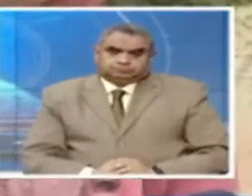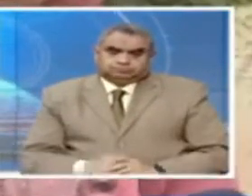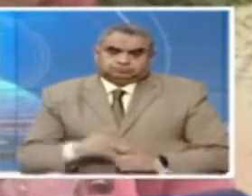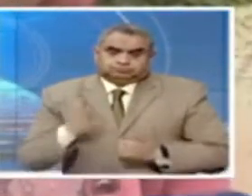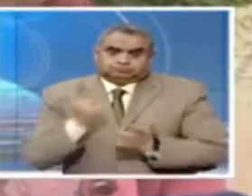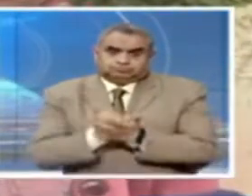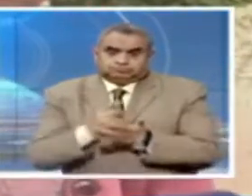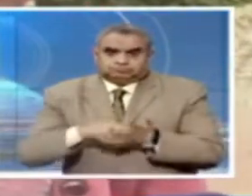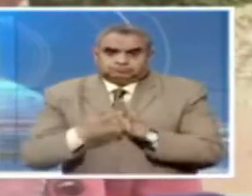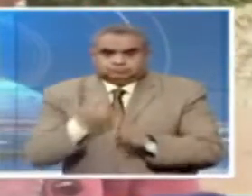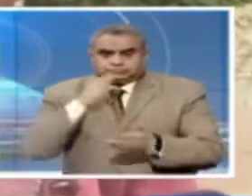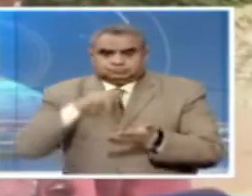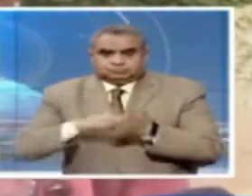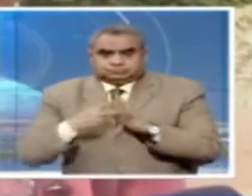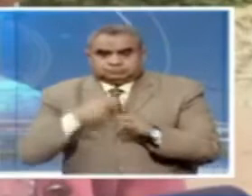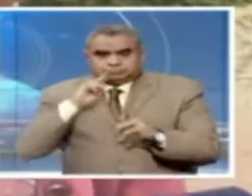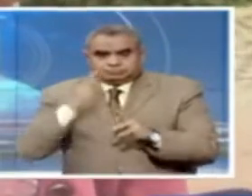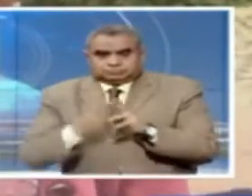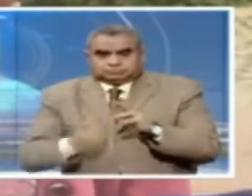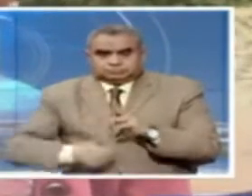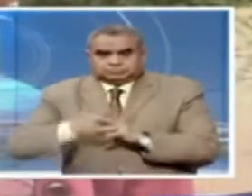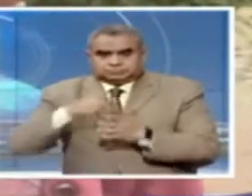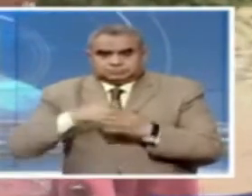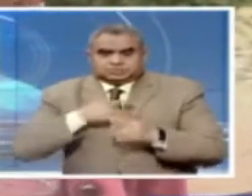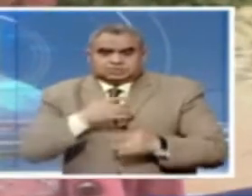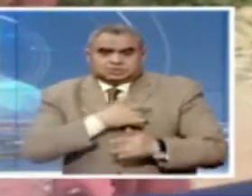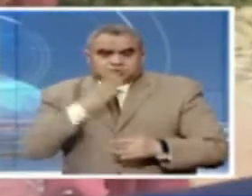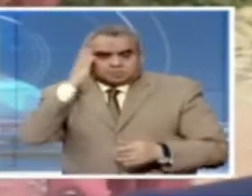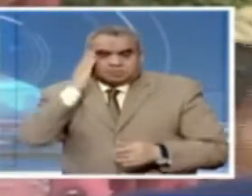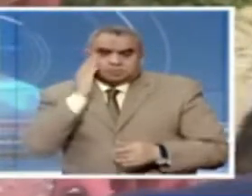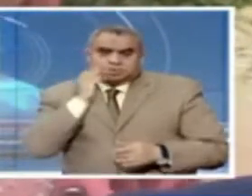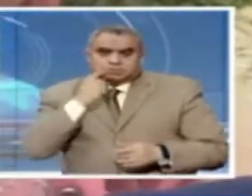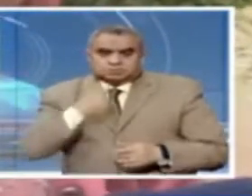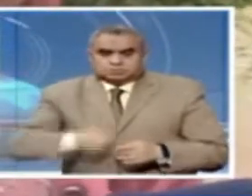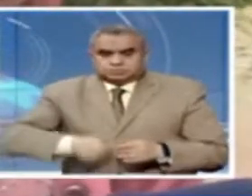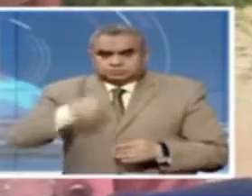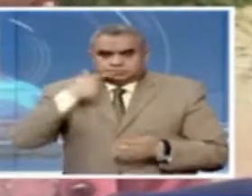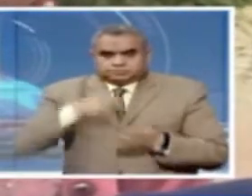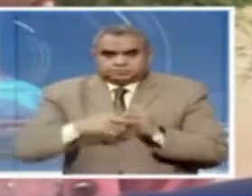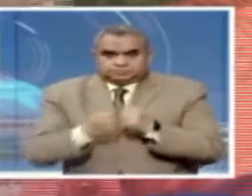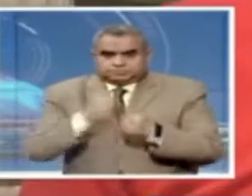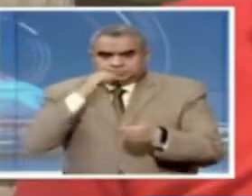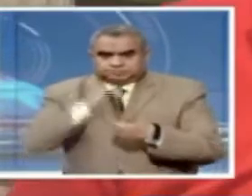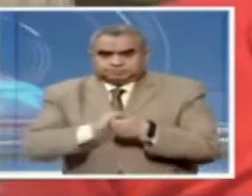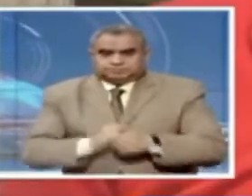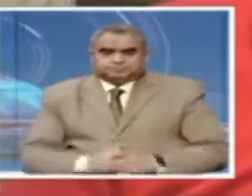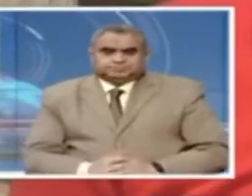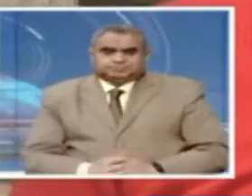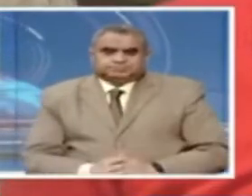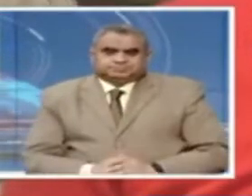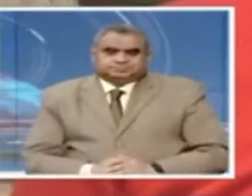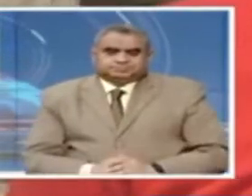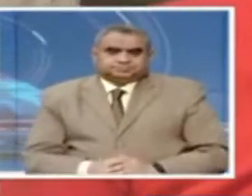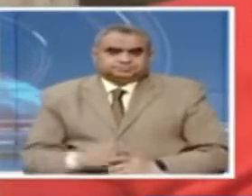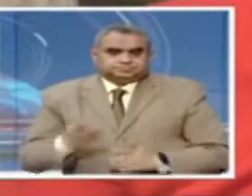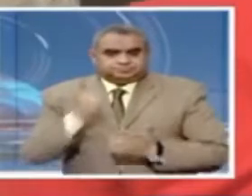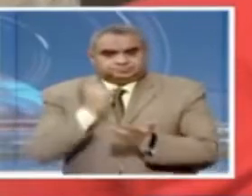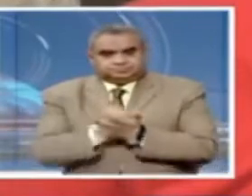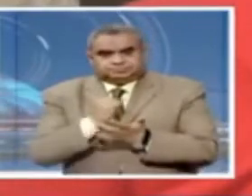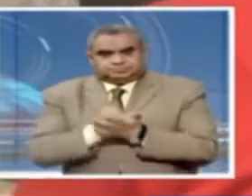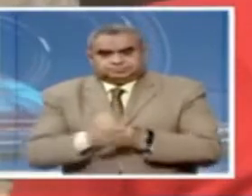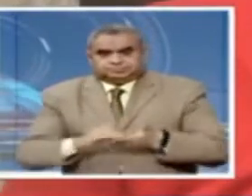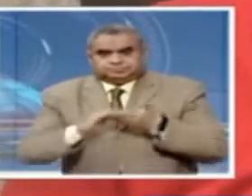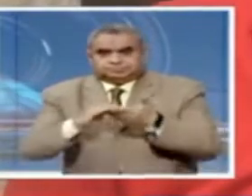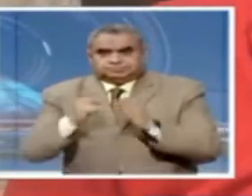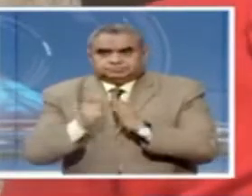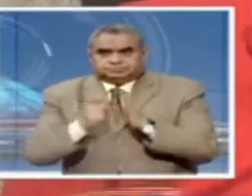مكان كويس وجميل وقريب مننا، وبنحب نيجي هنا على طول. كل سنة لازم بنيجي في عيد ونعيد هنا. النظافة والأمن، ويعني بتبقى